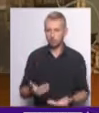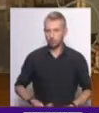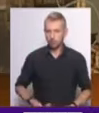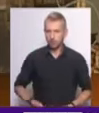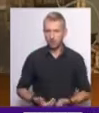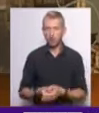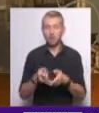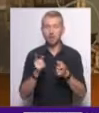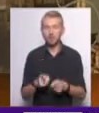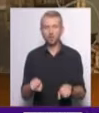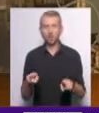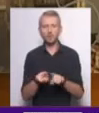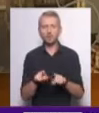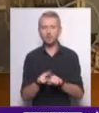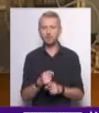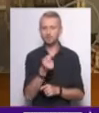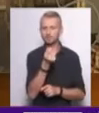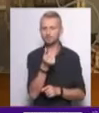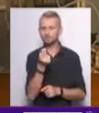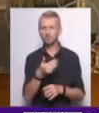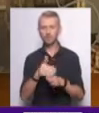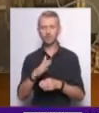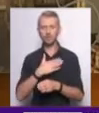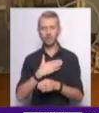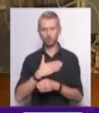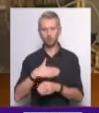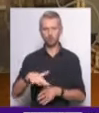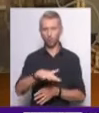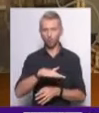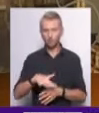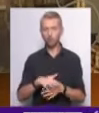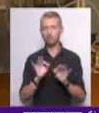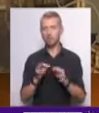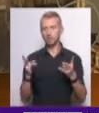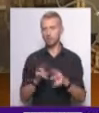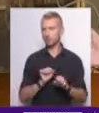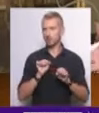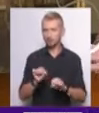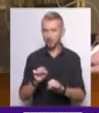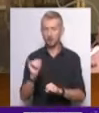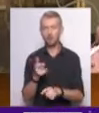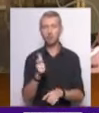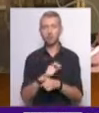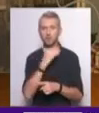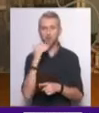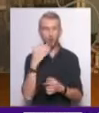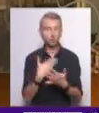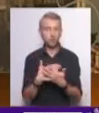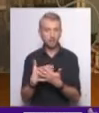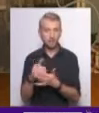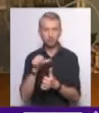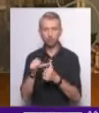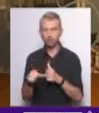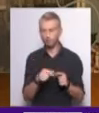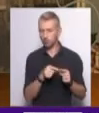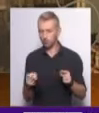дійсно ось такі невеличкі частинки нашого з вами особистого простору, звичайно, потрібно захищати. І дуже багато вже прикладів, особливо впродовж